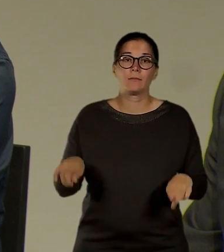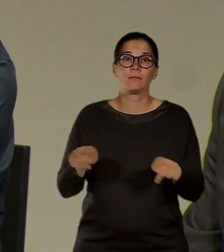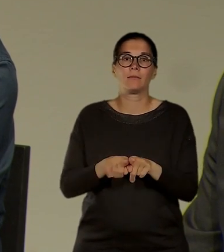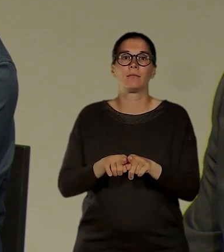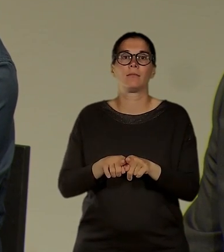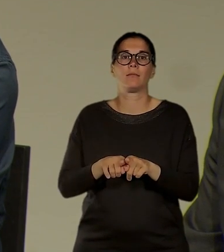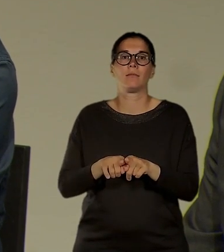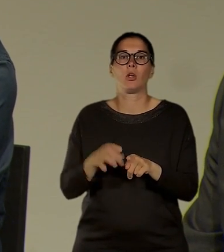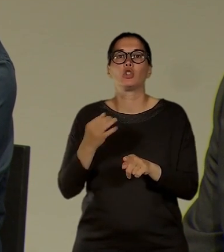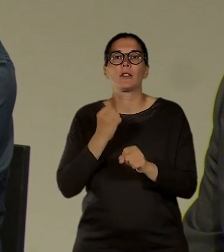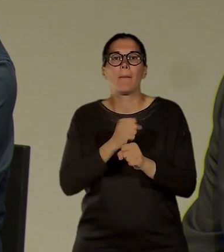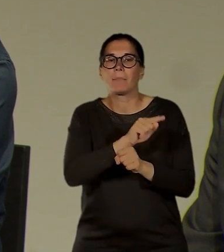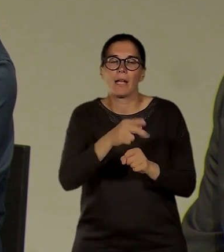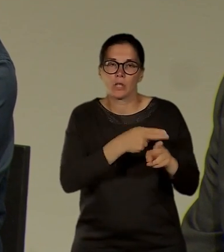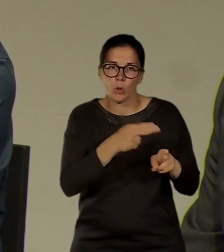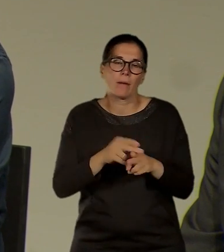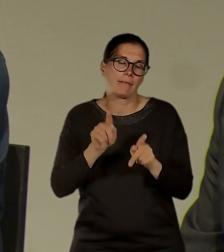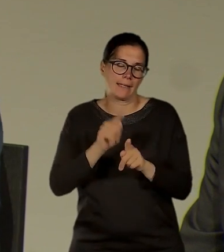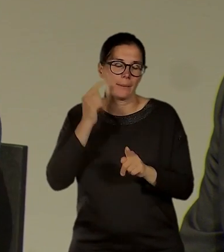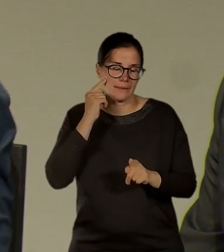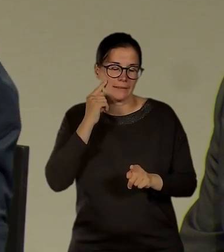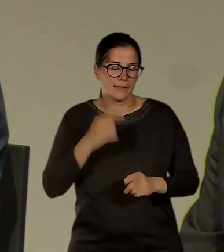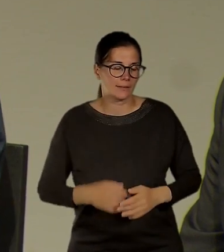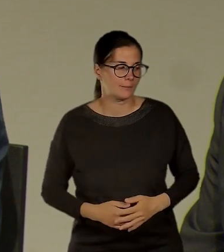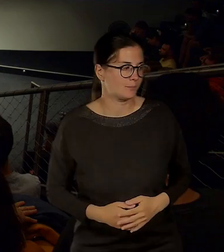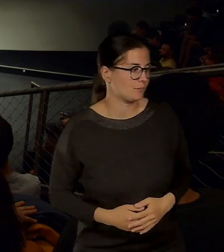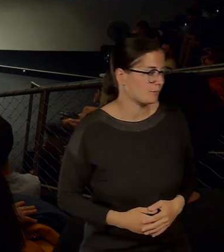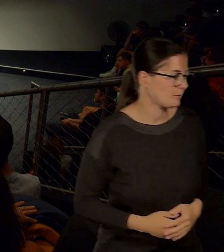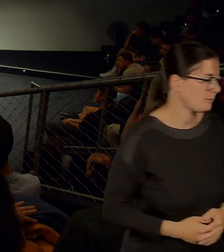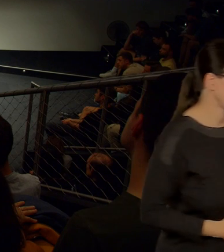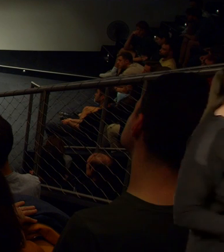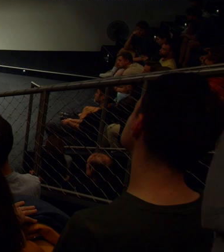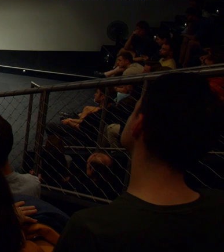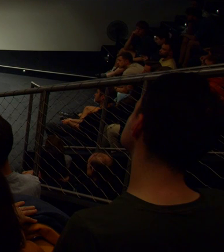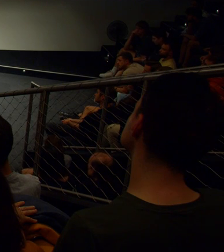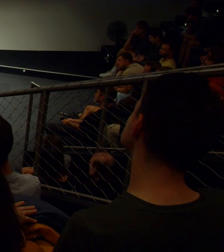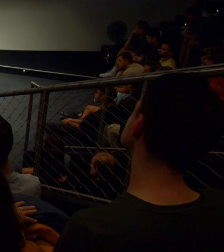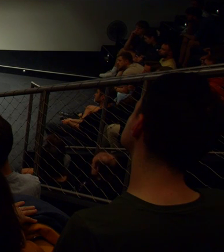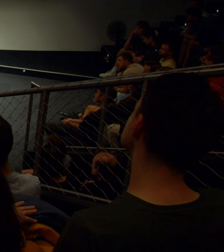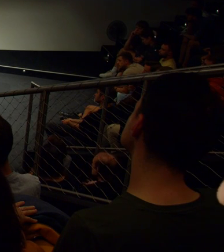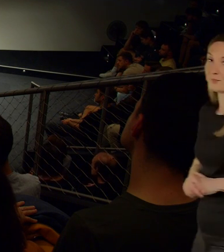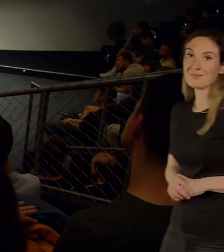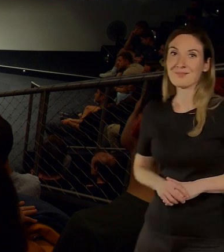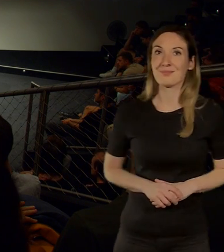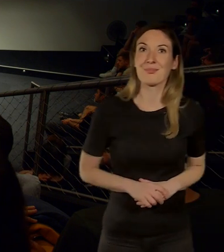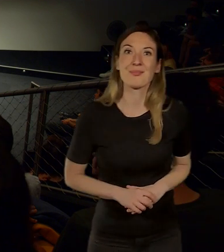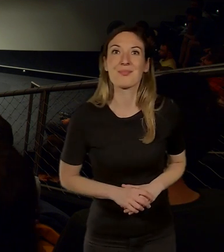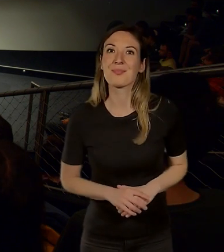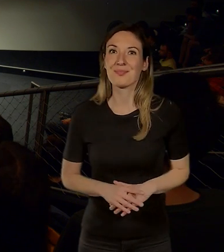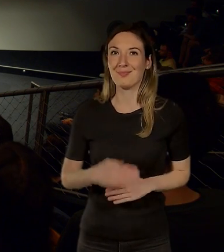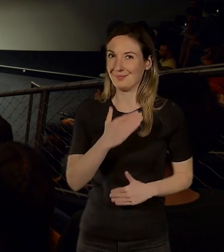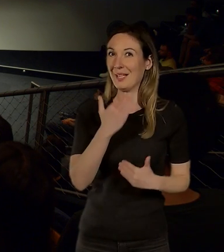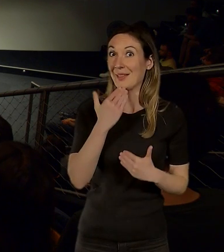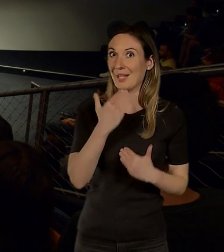objemu vlastně prací a podobných věcí. Děkuji moc, Jakube. Diváci na online kladou